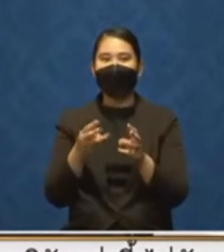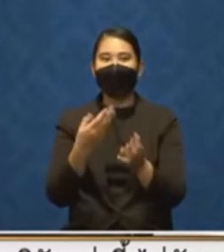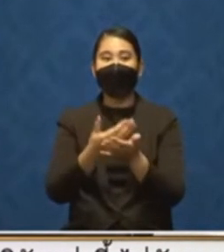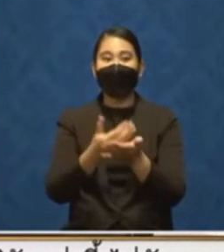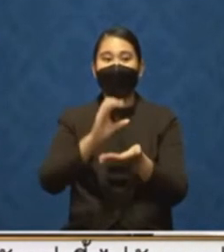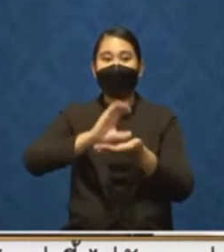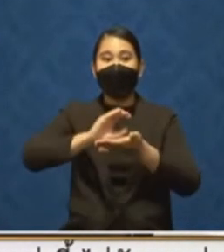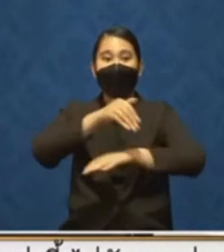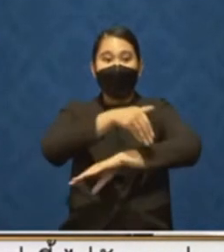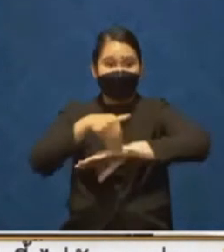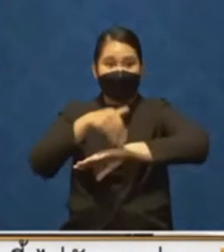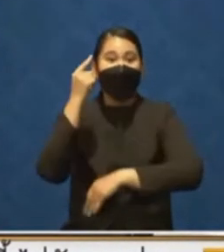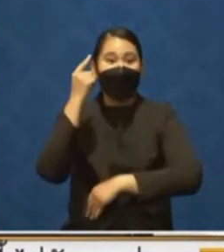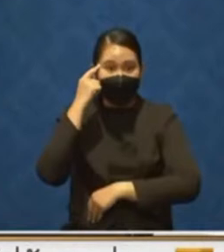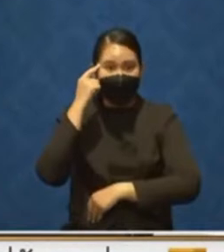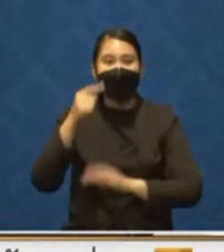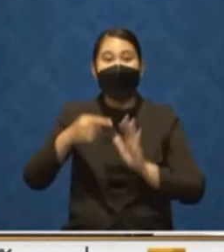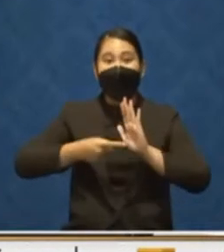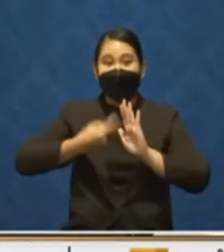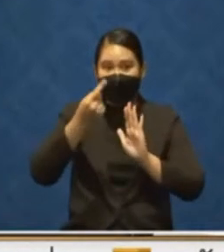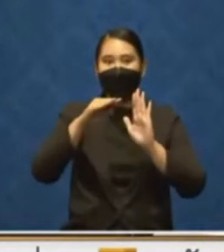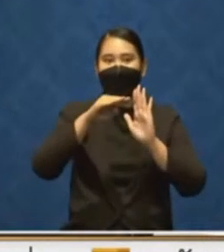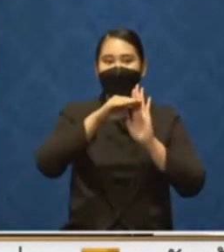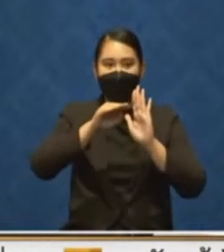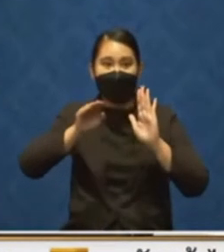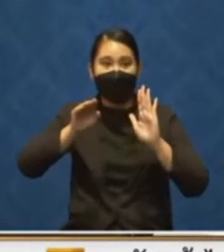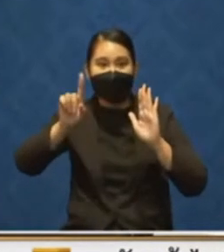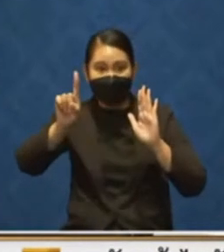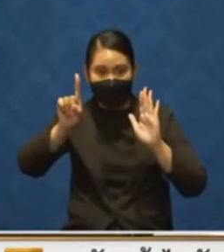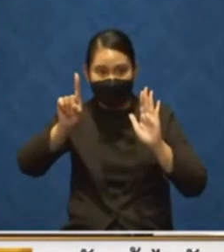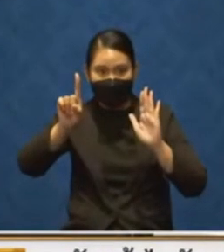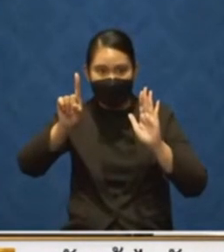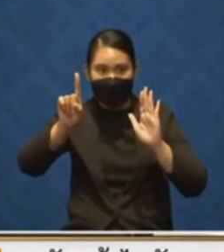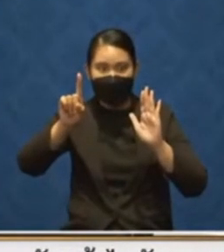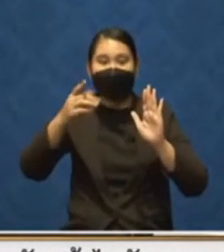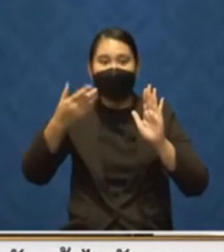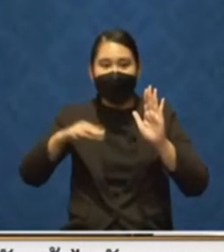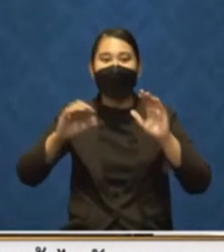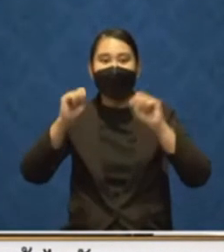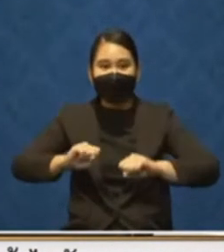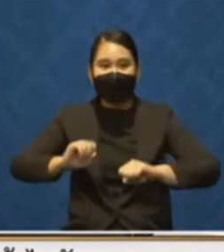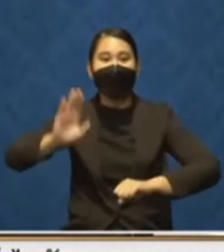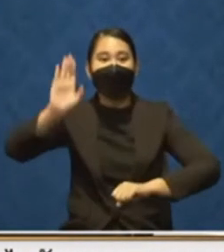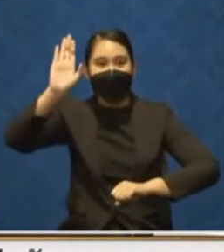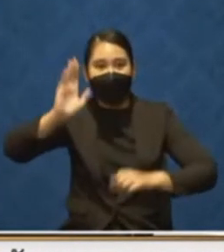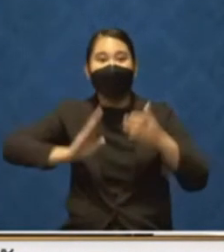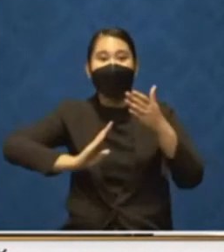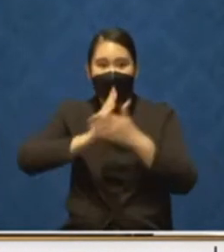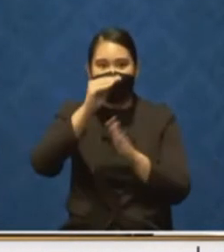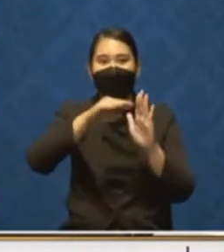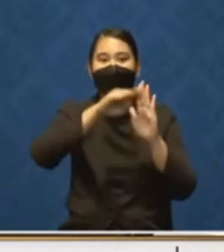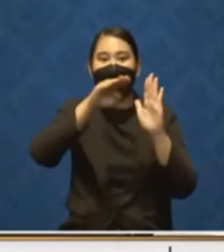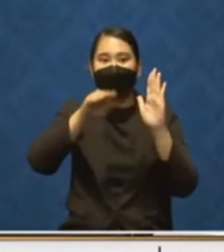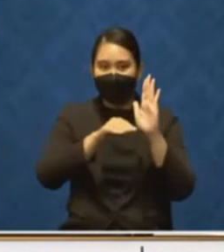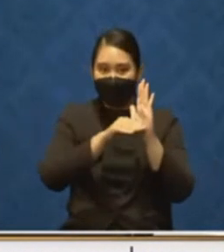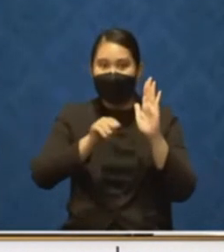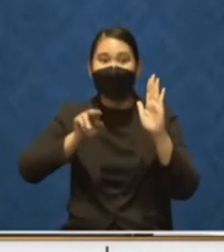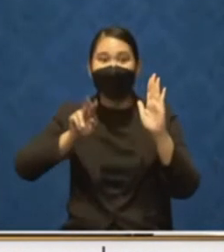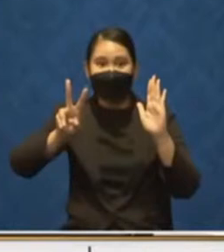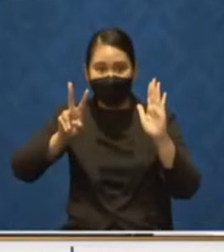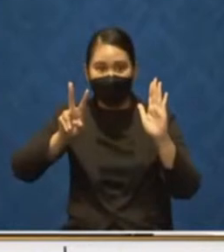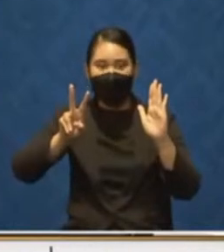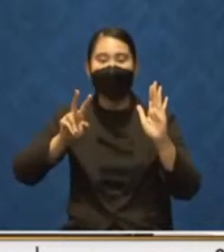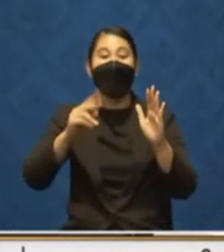ฮะหนึ่งคือว่าร้านที่ 1ใช่ไหมครับจากนั้นก็ยกมือผ่านก็เข้าไปสู่ว่านะที่ 2พิจารณาหลาย